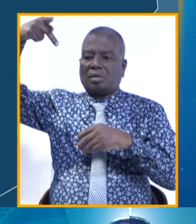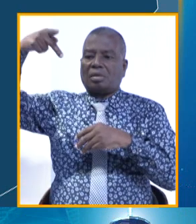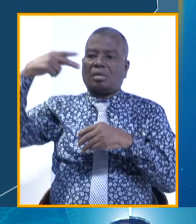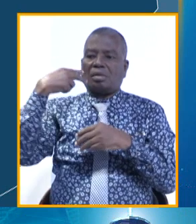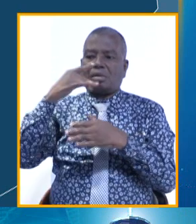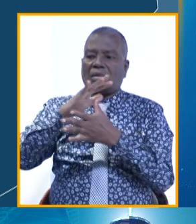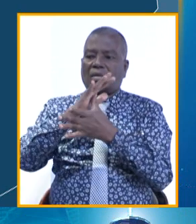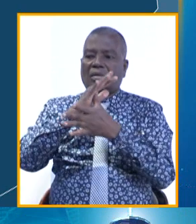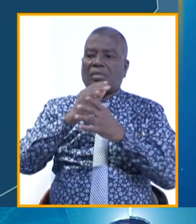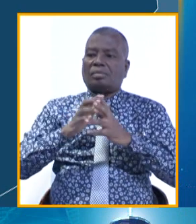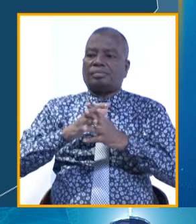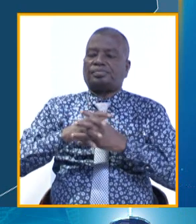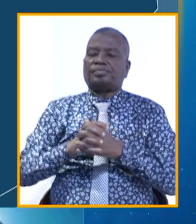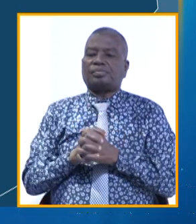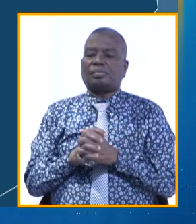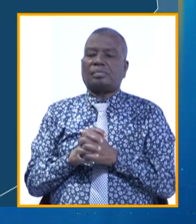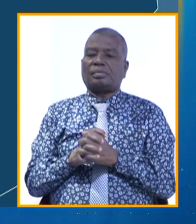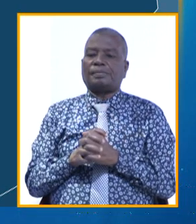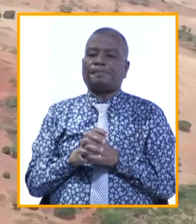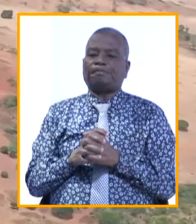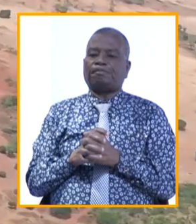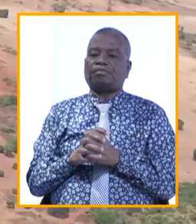Kader Sogodogo de RTI Bouaké.